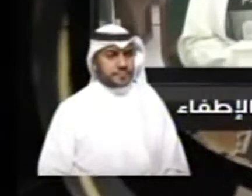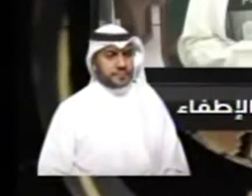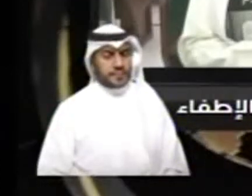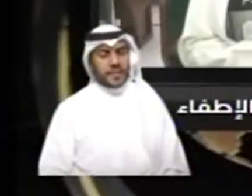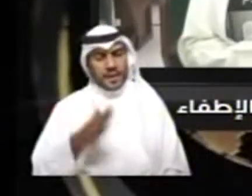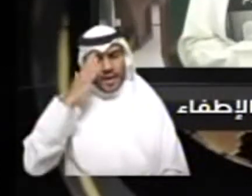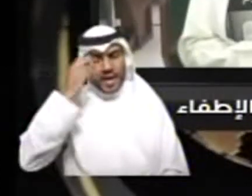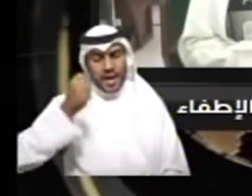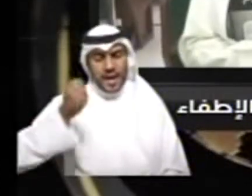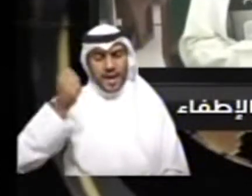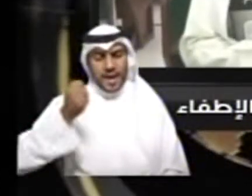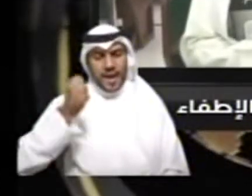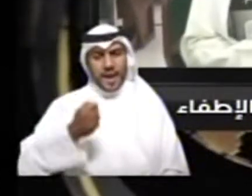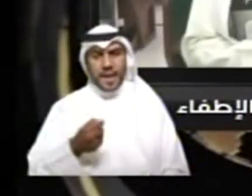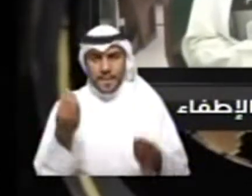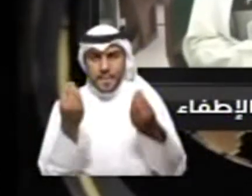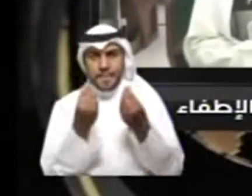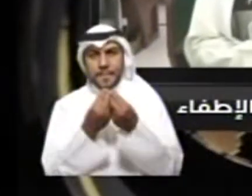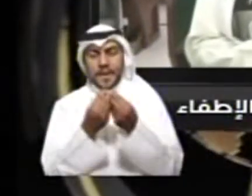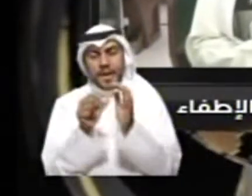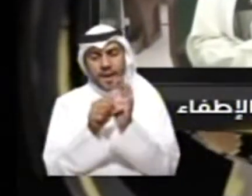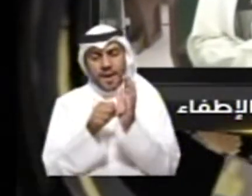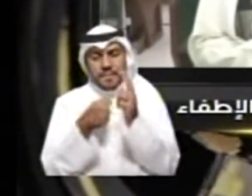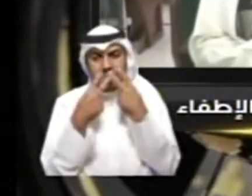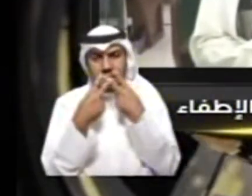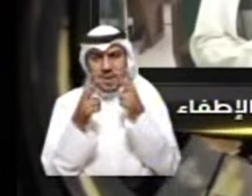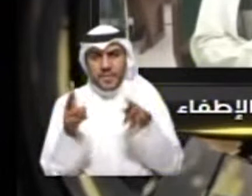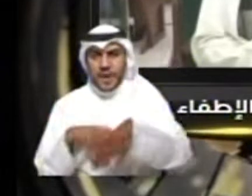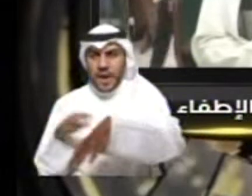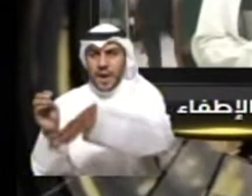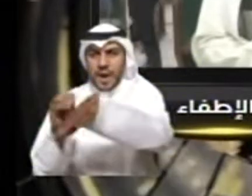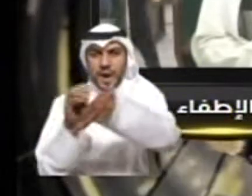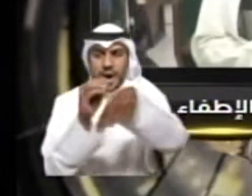زميلي يوسف، أهلا ومرحبا بانضمامك معنا. بداية، كيف تشير عملية